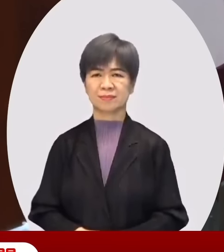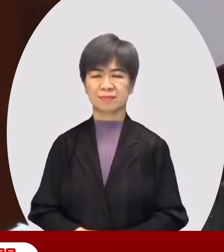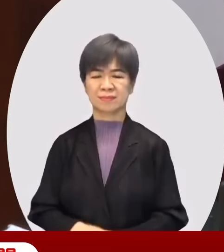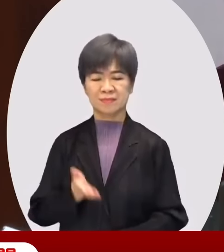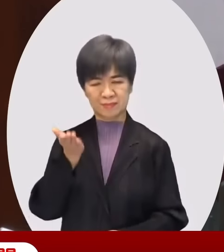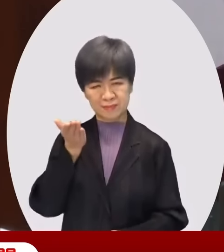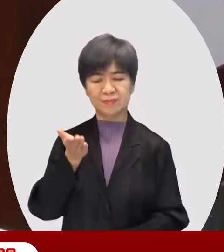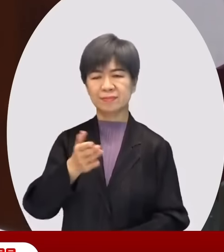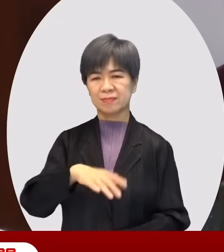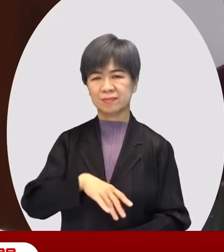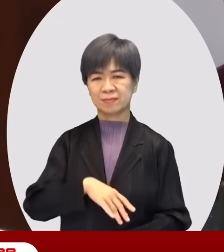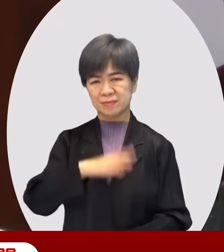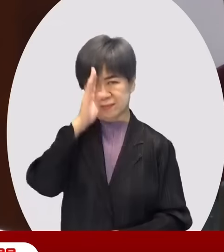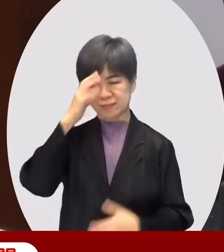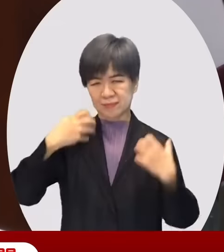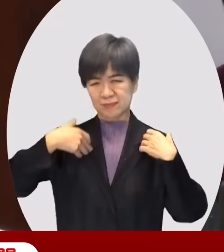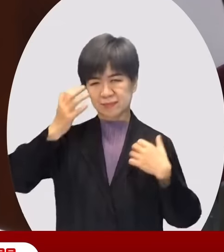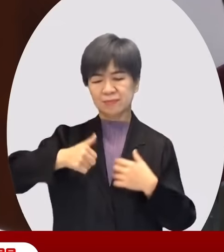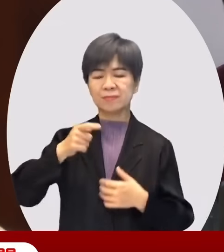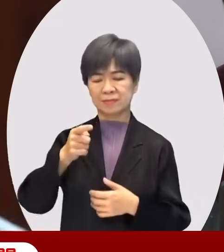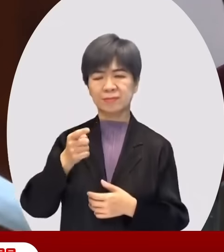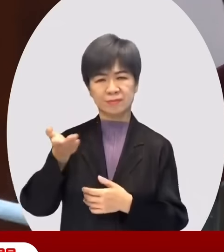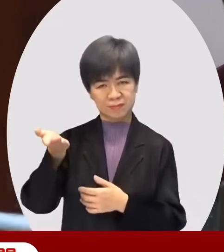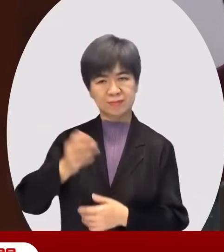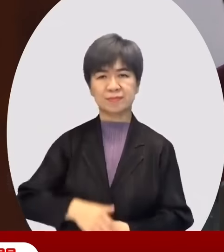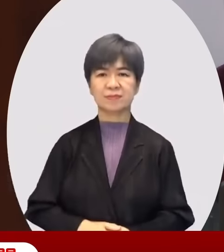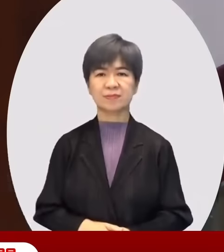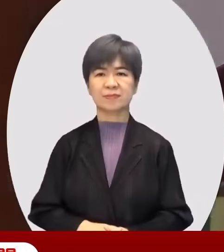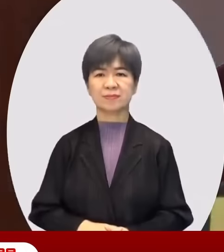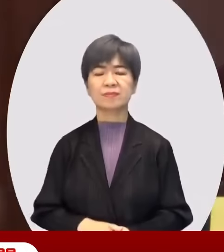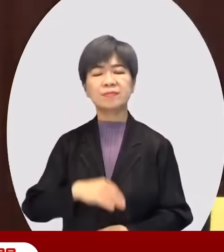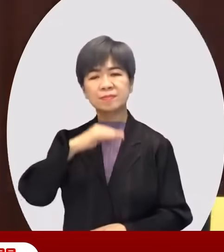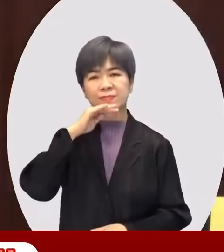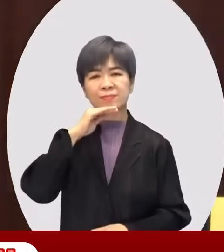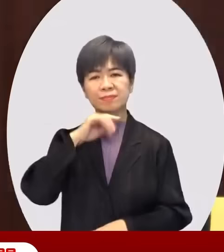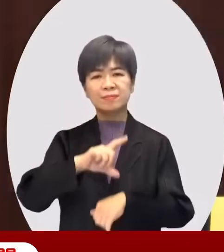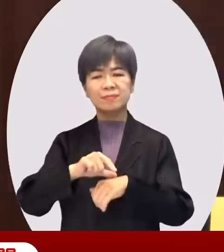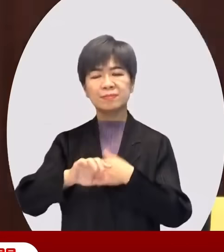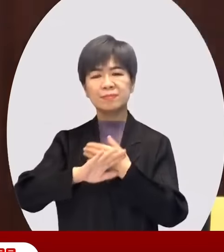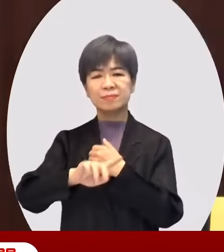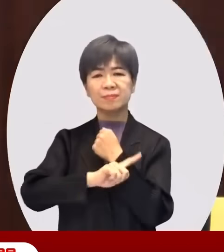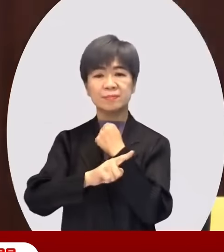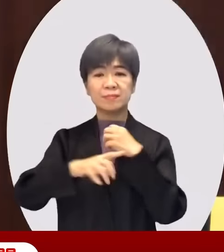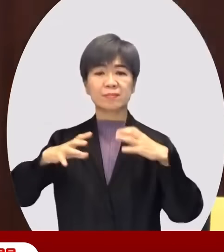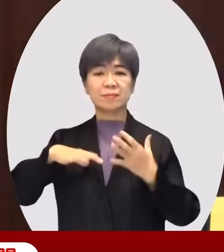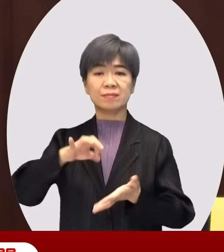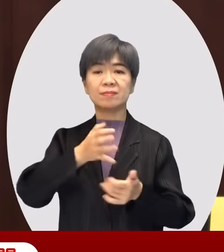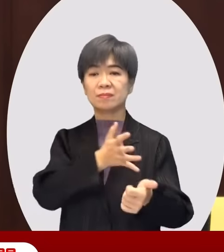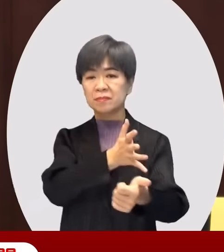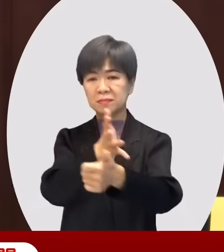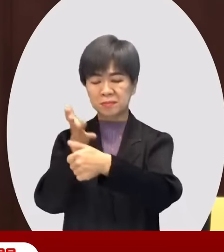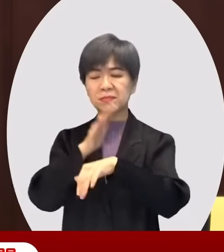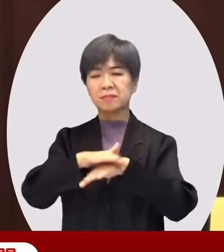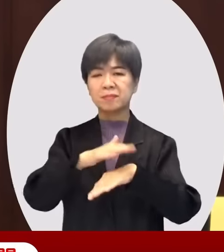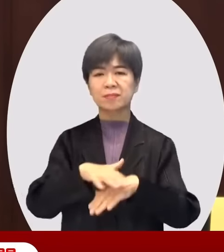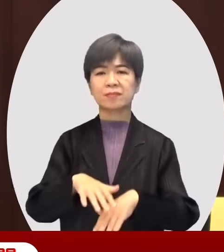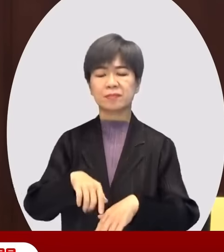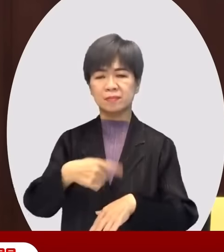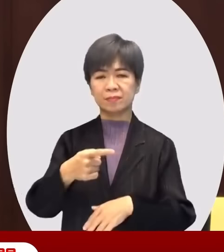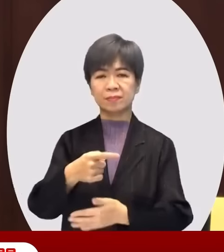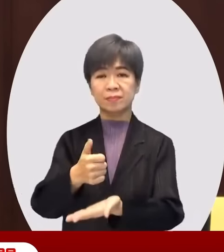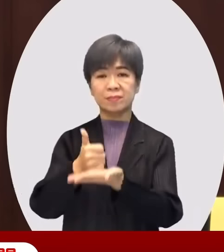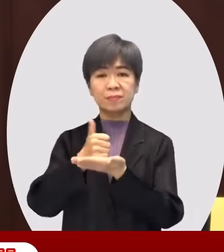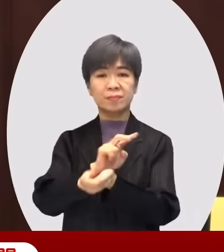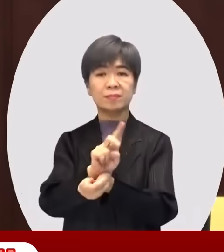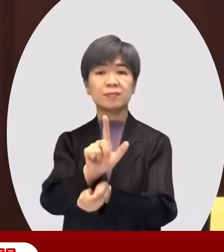让麻烦请审判长？ 等一下可能会有机会哦，会有机会，其他大法官会提问的、我们接着呢，就是请那个林嘉